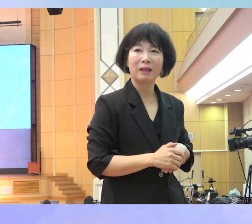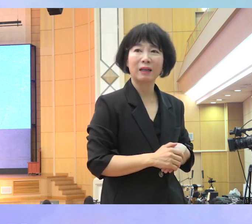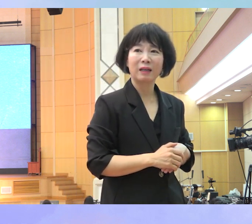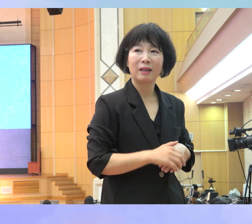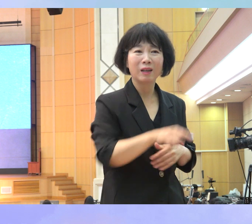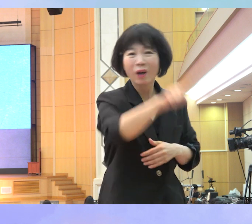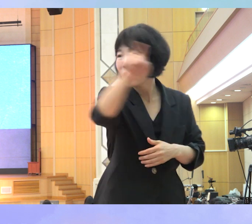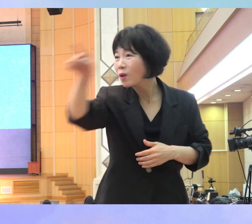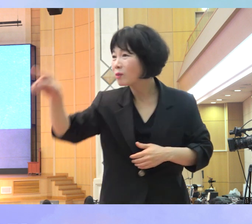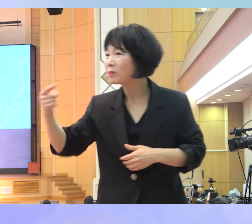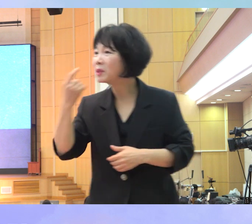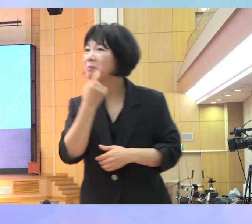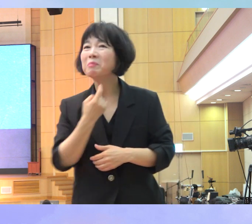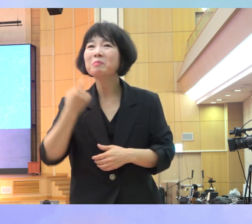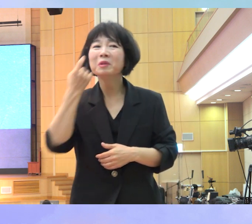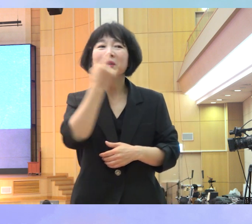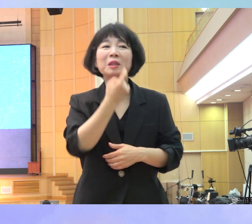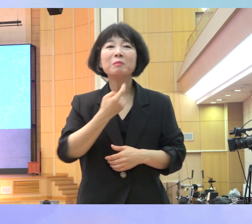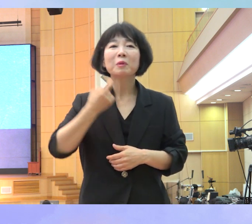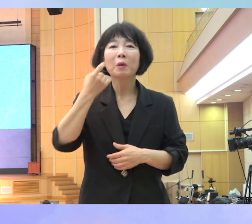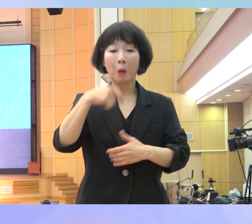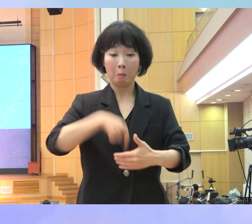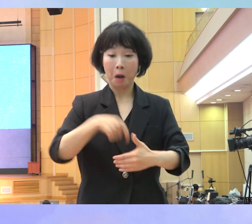말로만 예수의 이름으로 명하노니 안 돼요.